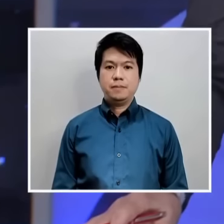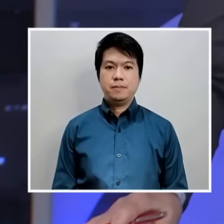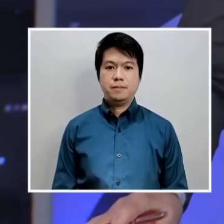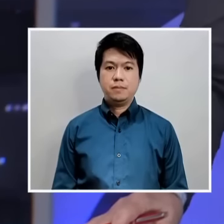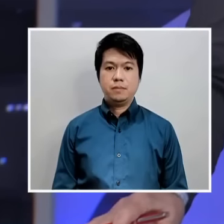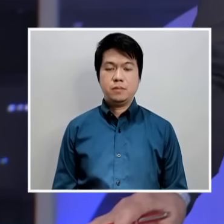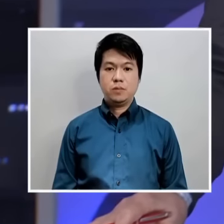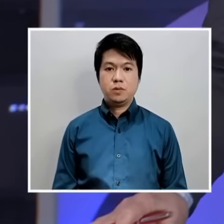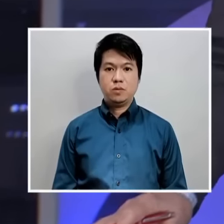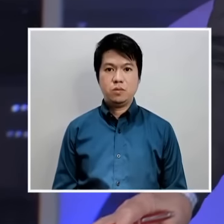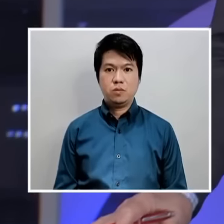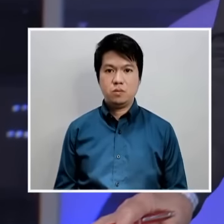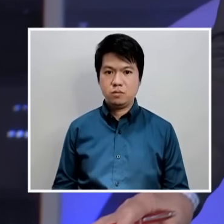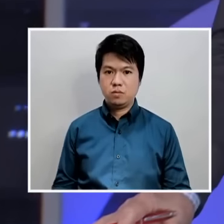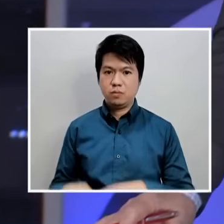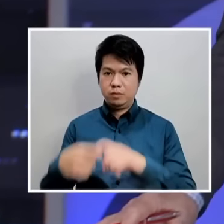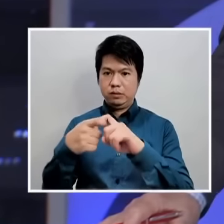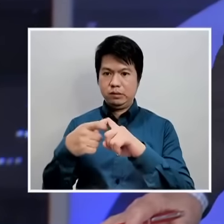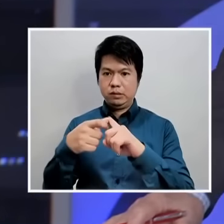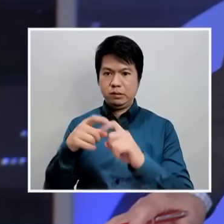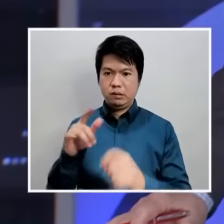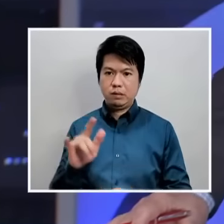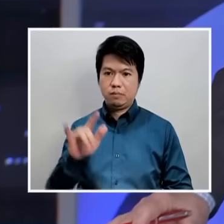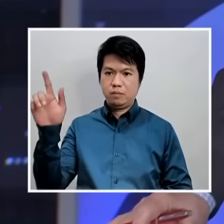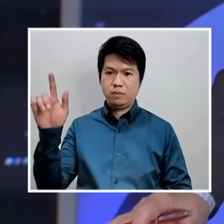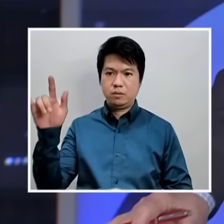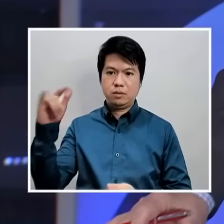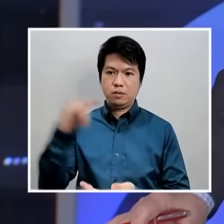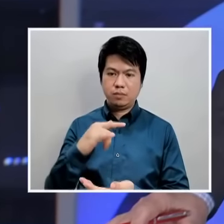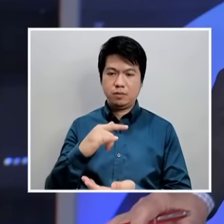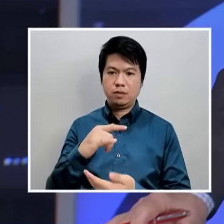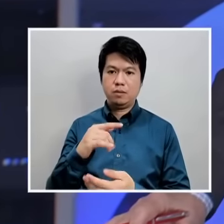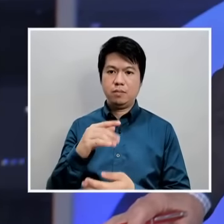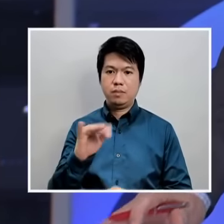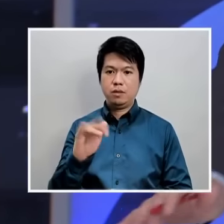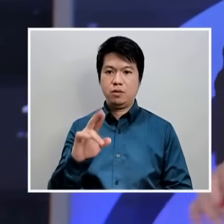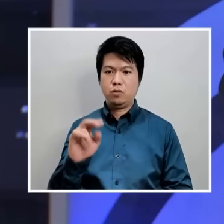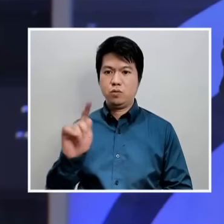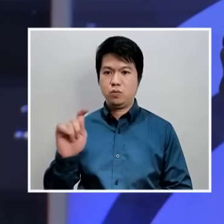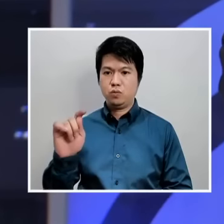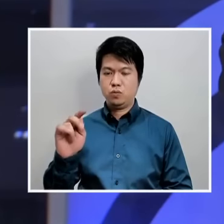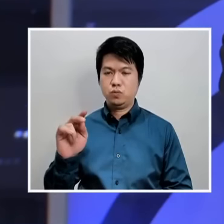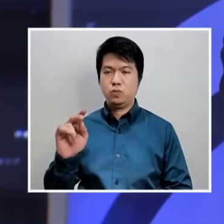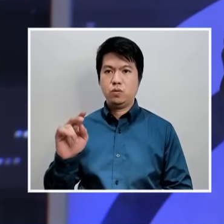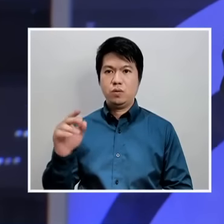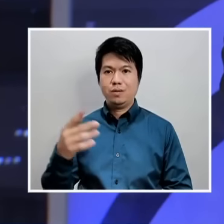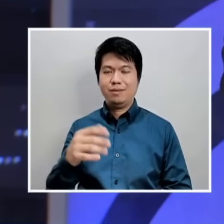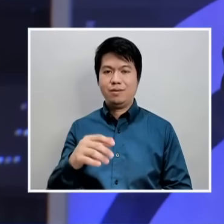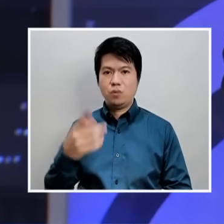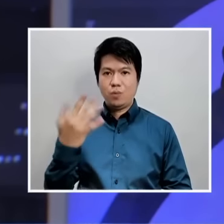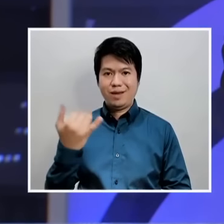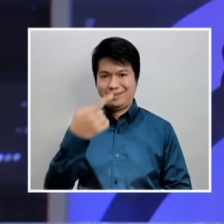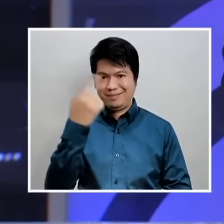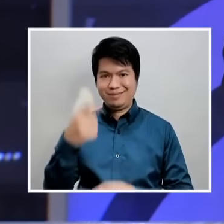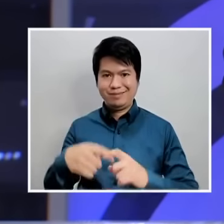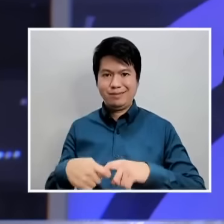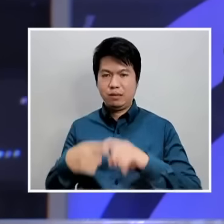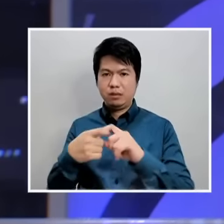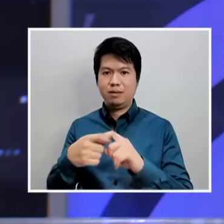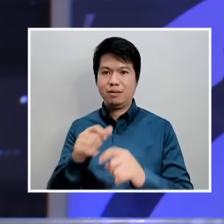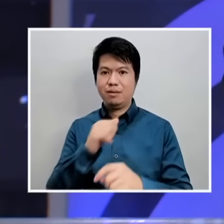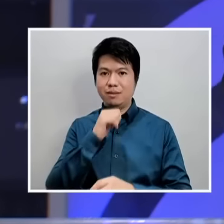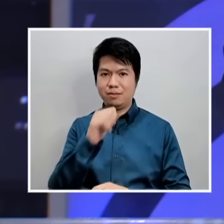Suspindido na ang mga flights papasok at palabas ng Beirut. Kaya na pornada, hindi natuloy ang pag-uwi ng nasa